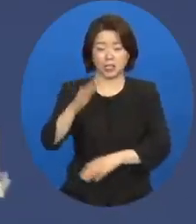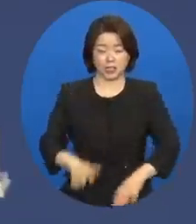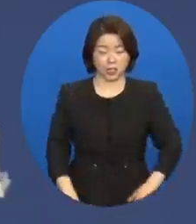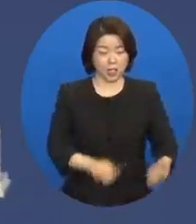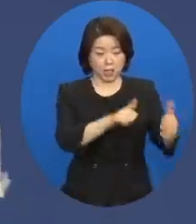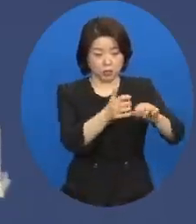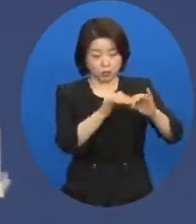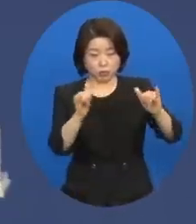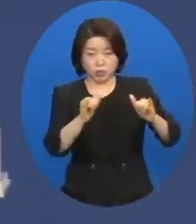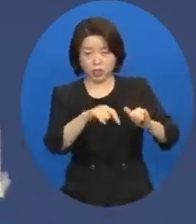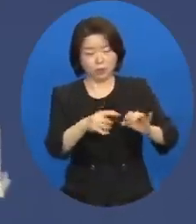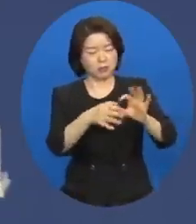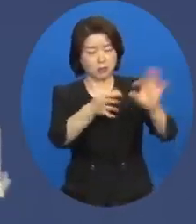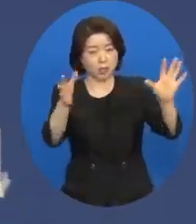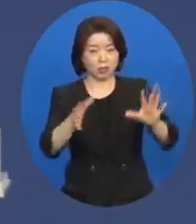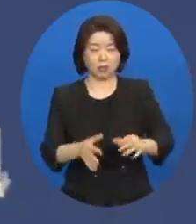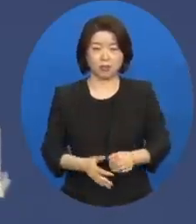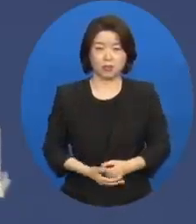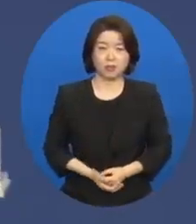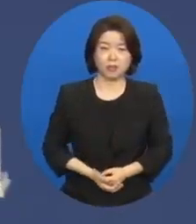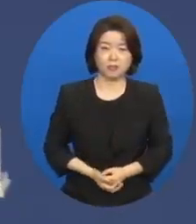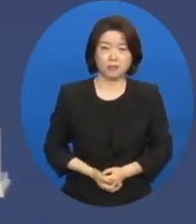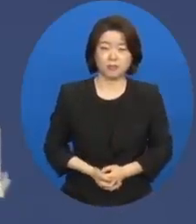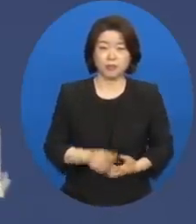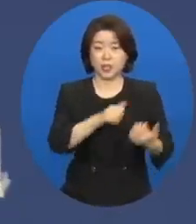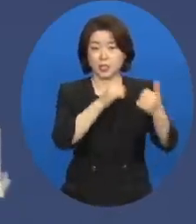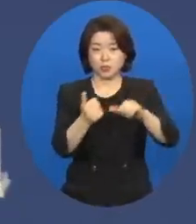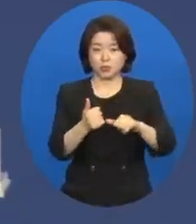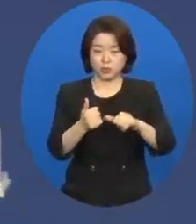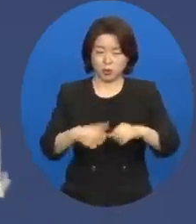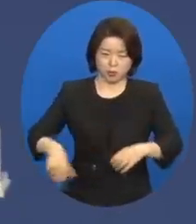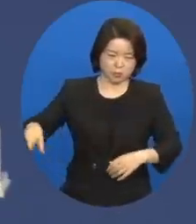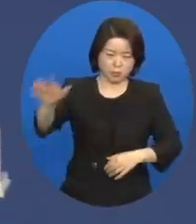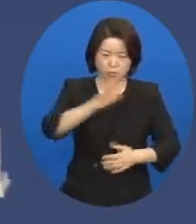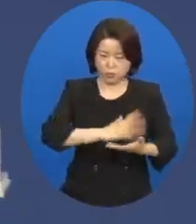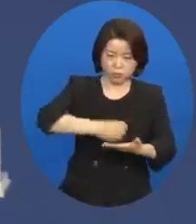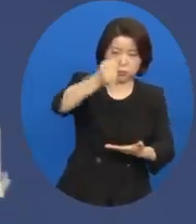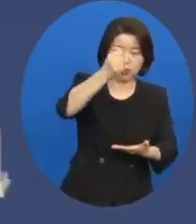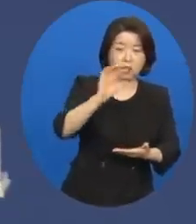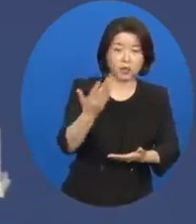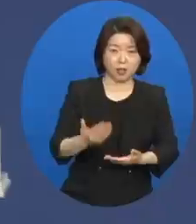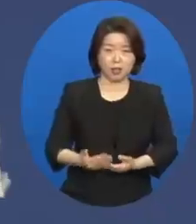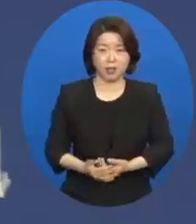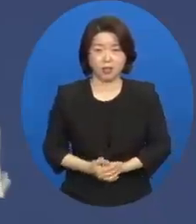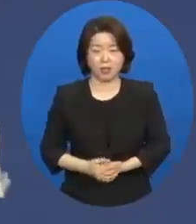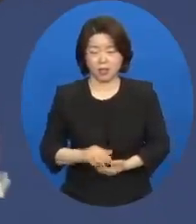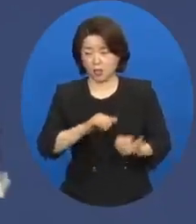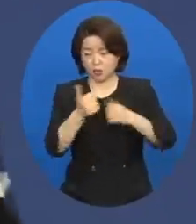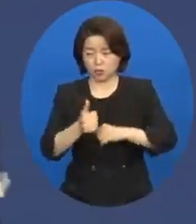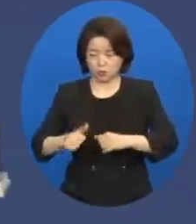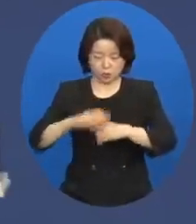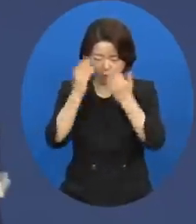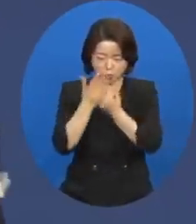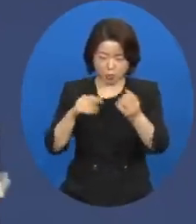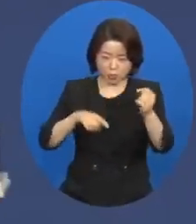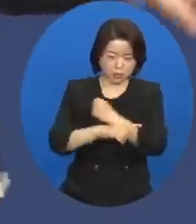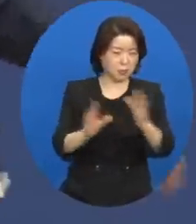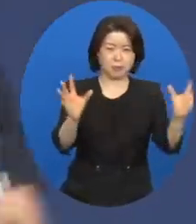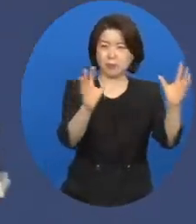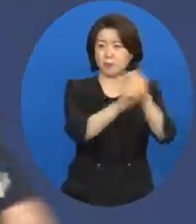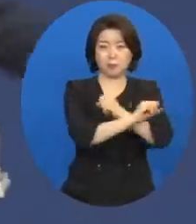사람하고 아무 상관이 없습니다. 죽음은 모든 걸 휩쓸어 갑니다. 죽음은 모든 의미를